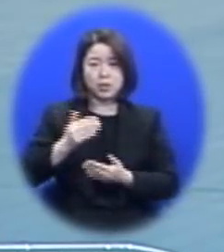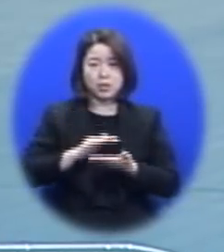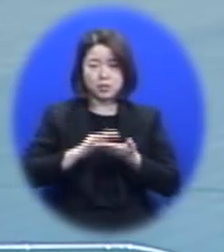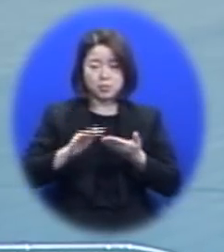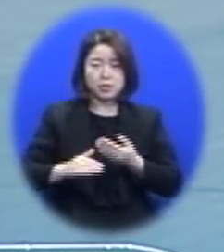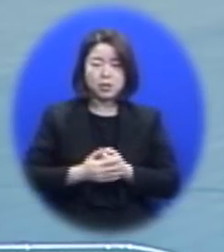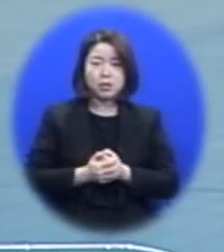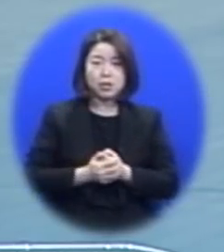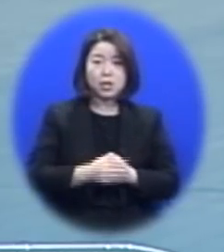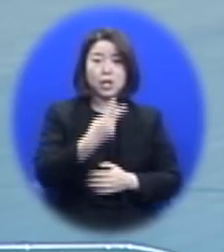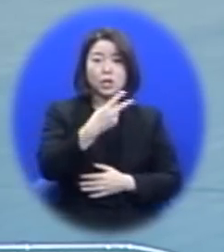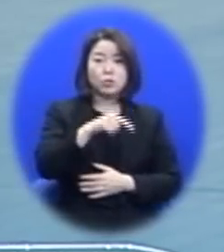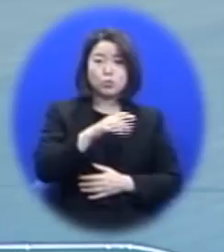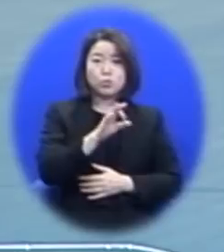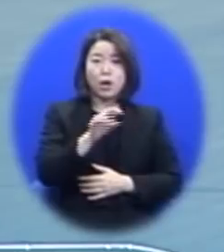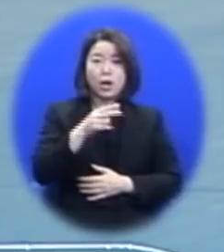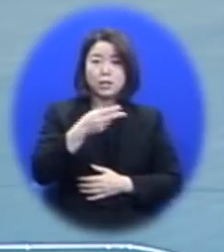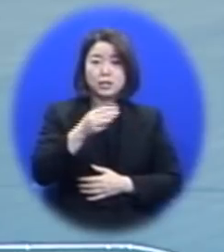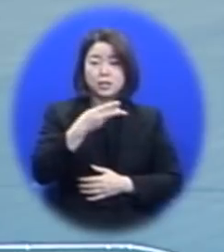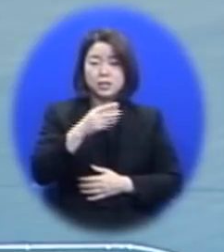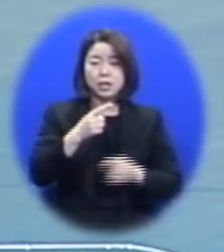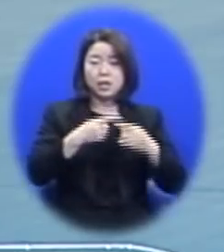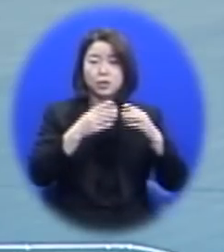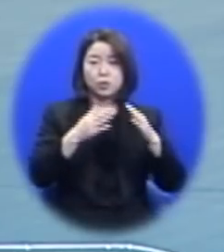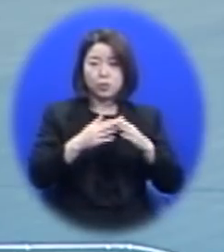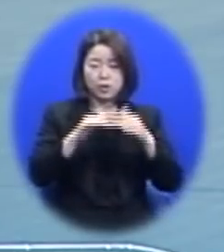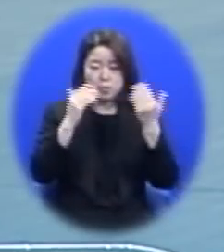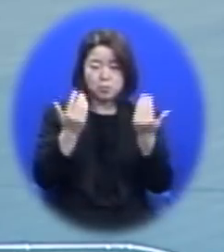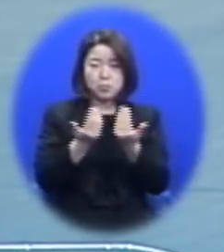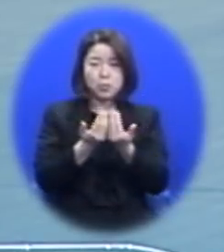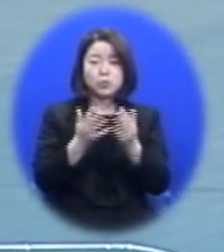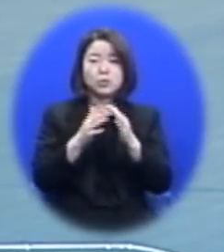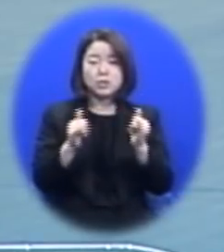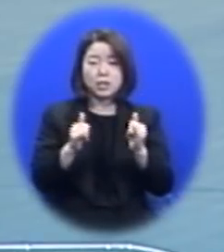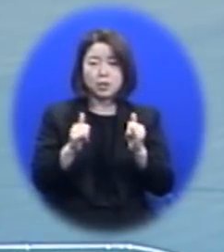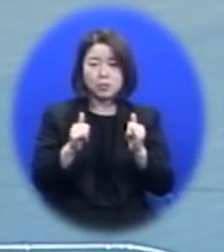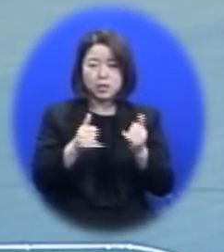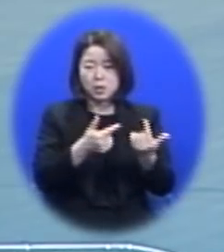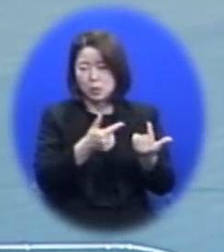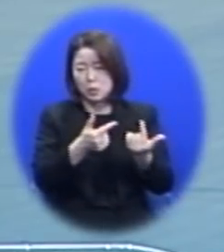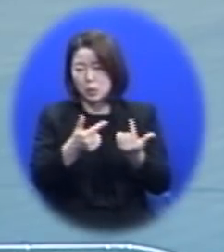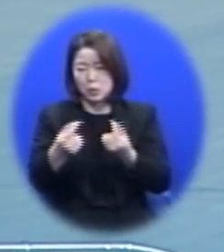도아디라 교회 모든 교인들이 다 이세벨에게 미혹된 것은 아니었습니다.